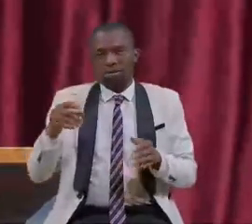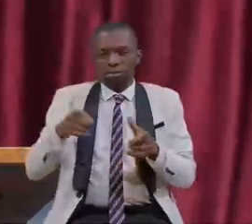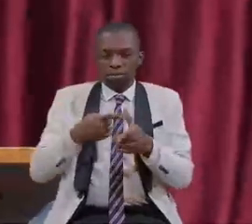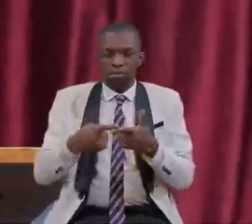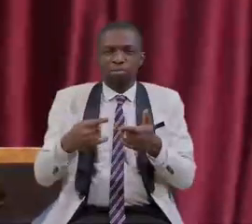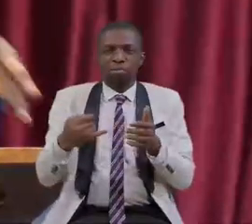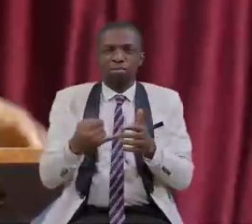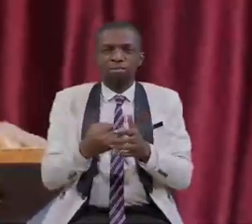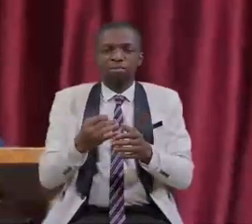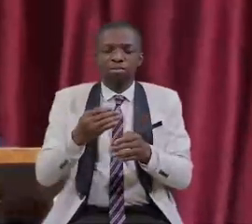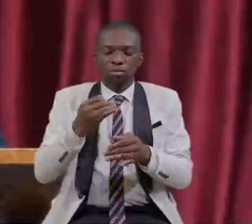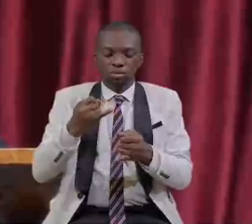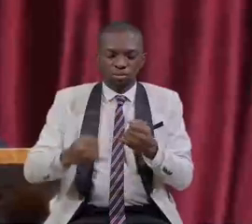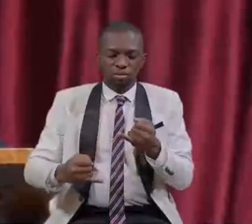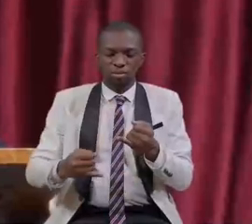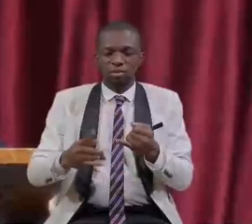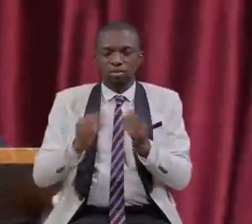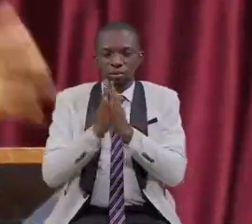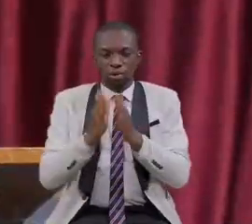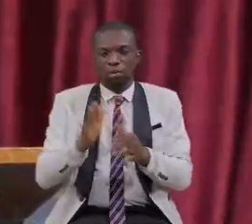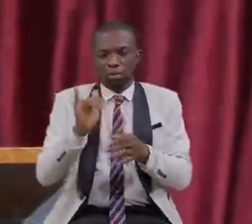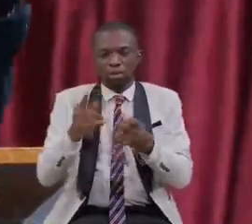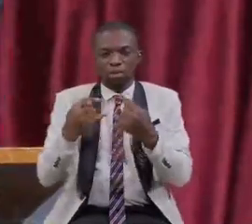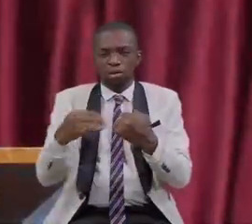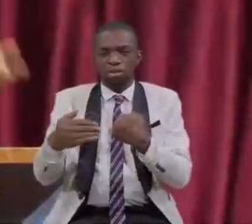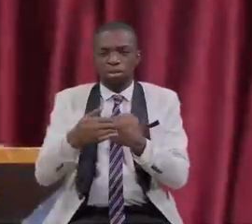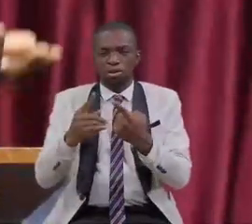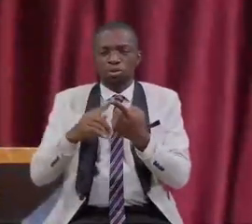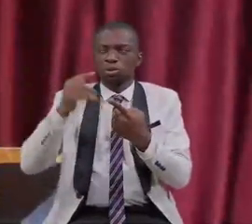Et conclut la prière tout en revenant encore à Dieu.